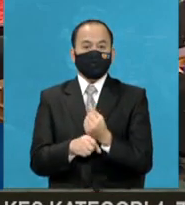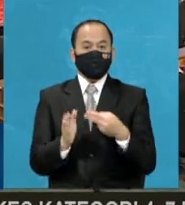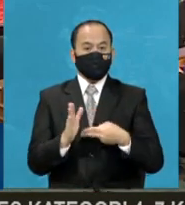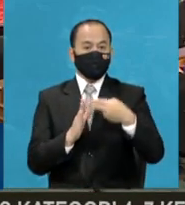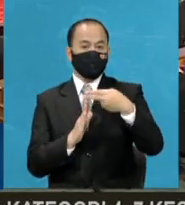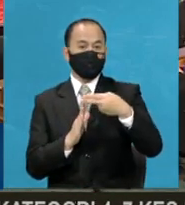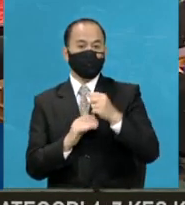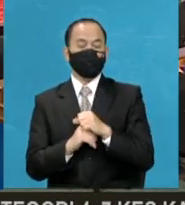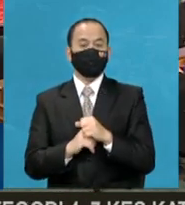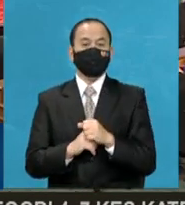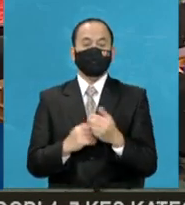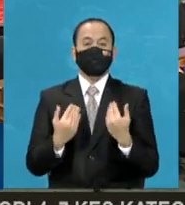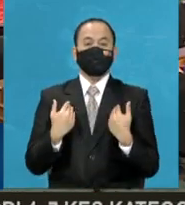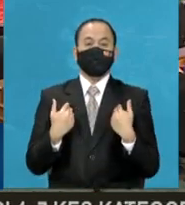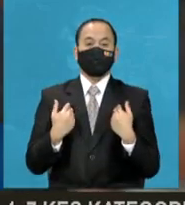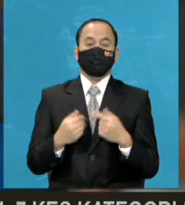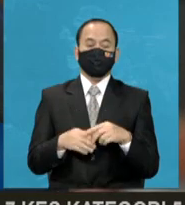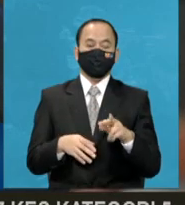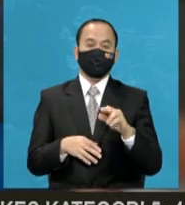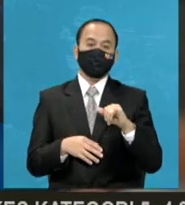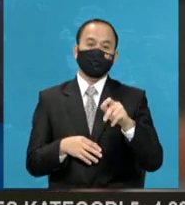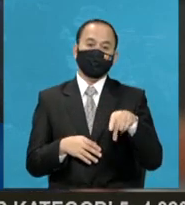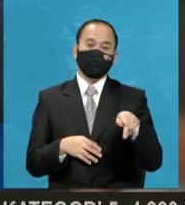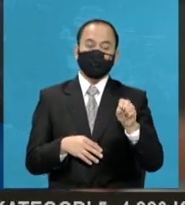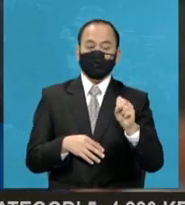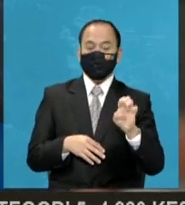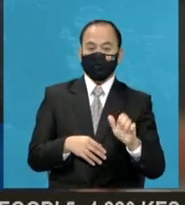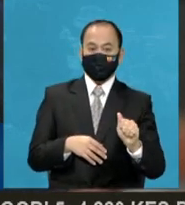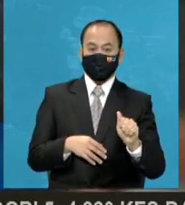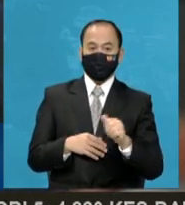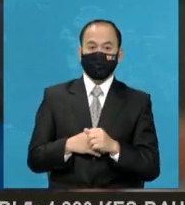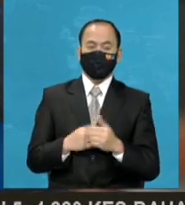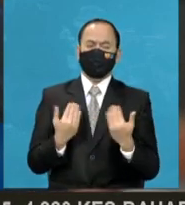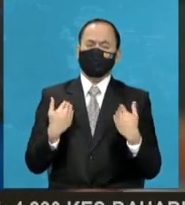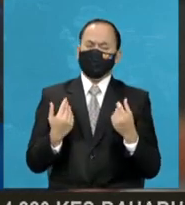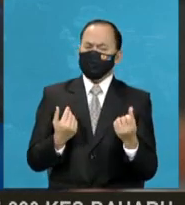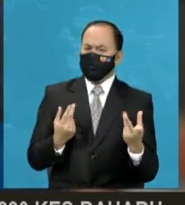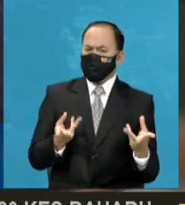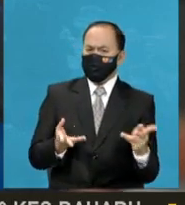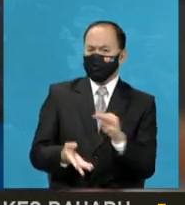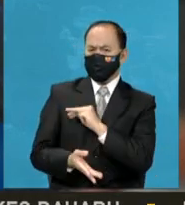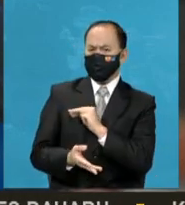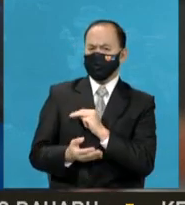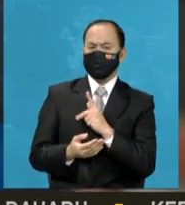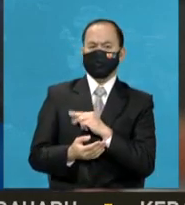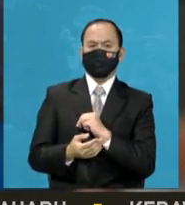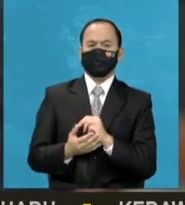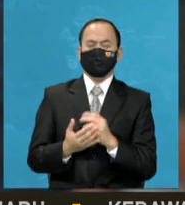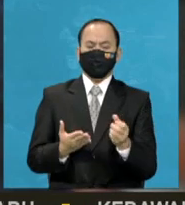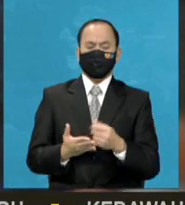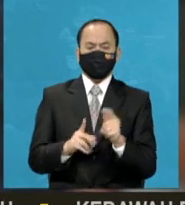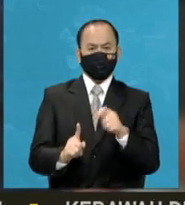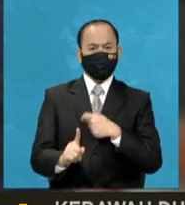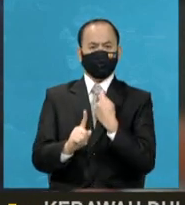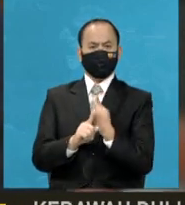pengusulan serta air jpse yang melibatkan beberapa menteri-menteri yang berkenaan telah